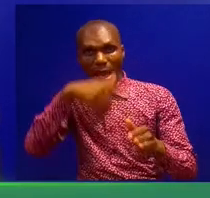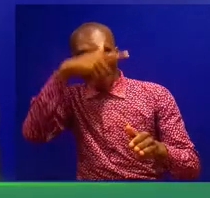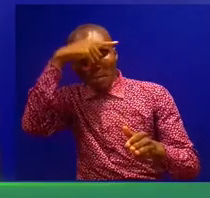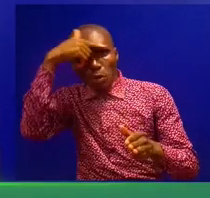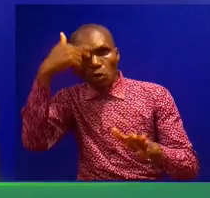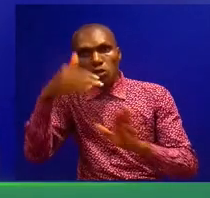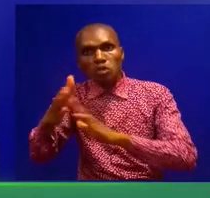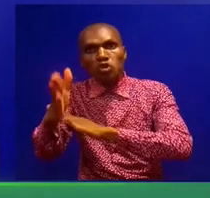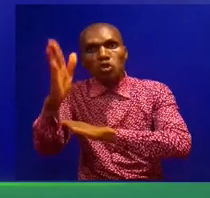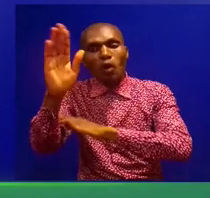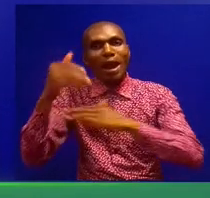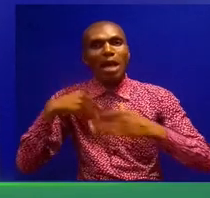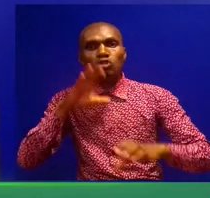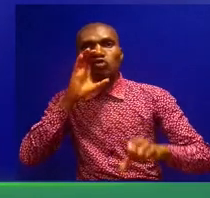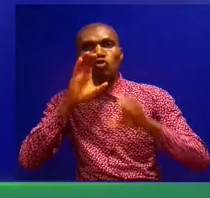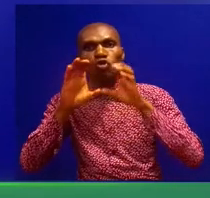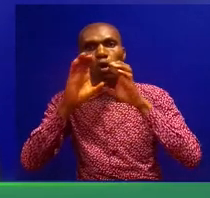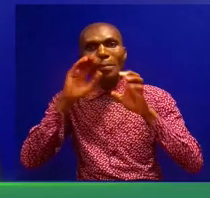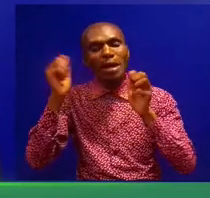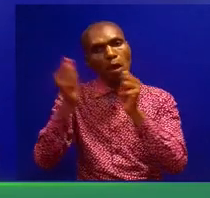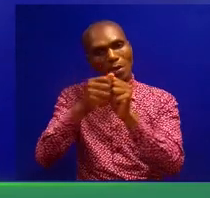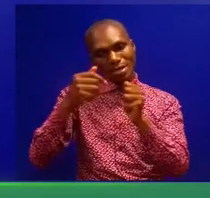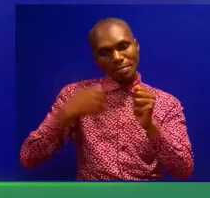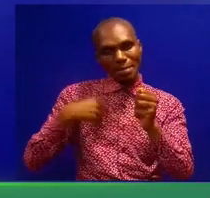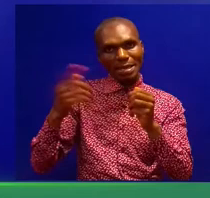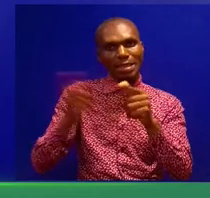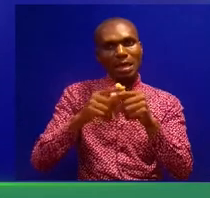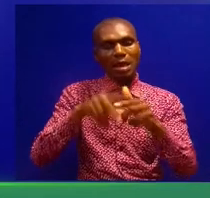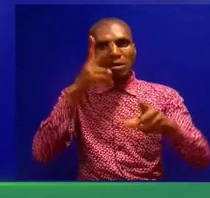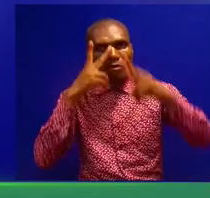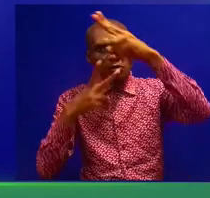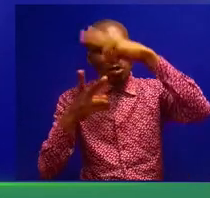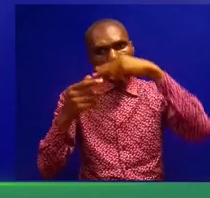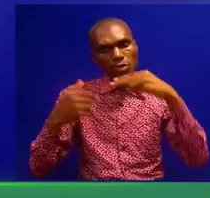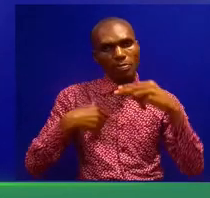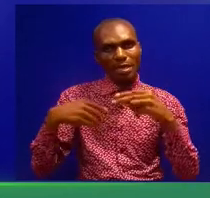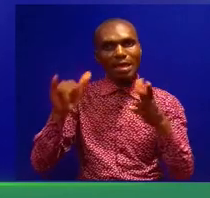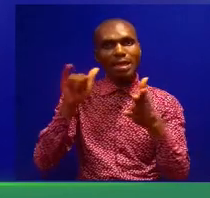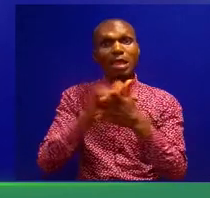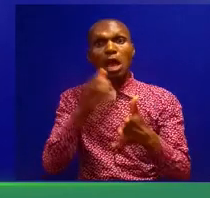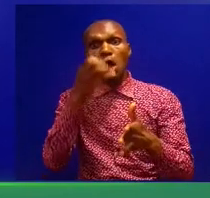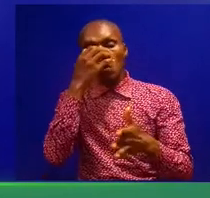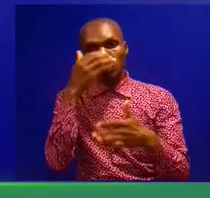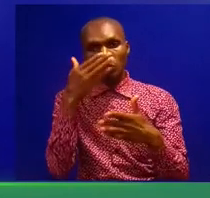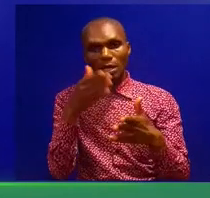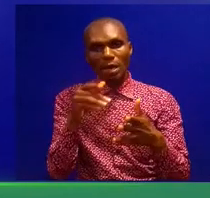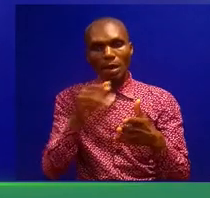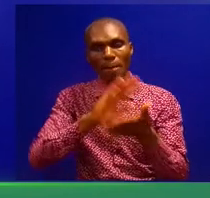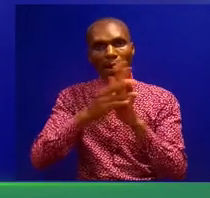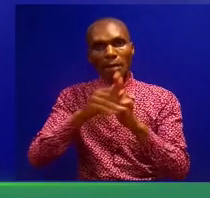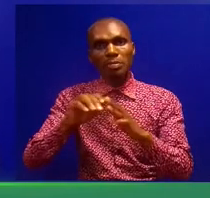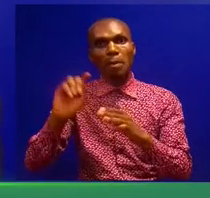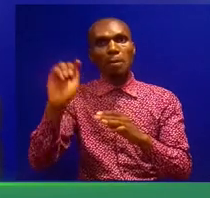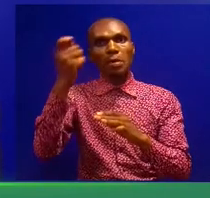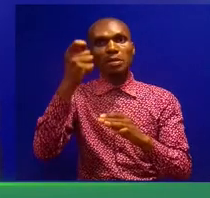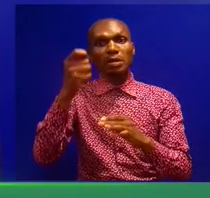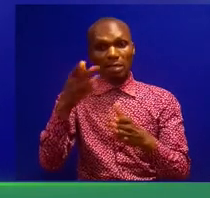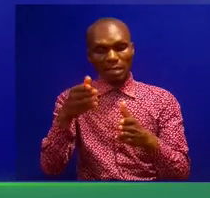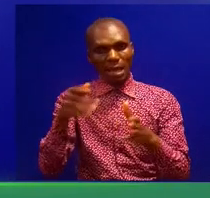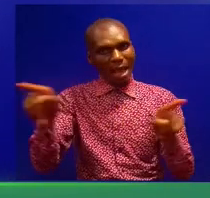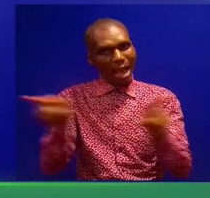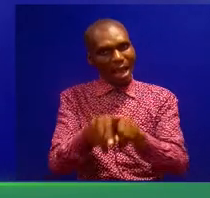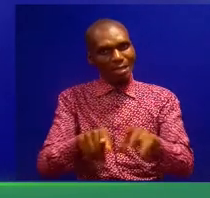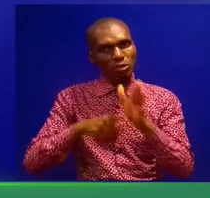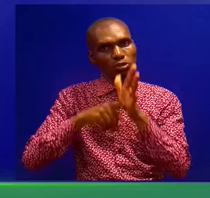nene otokwanile na goto na onkwanile na kongorokia nga William Samoei Ruto will be a president in Kenya muna bona ngorokiria